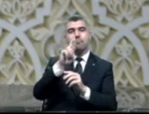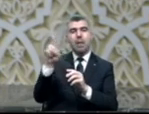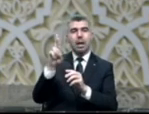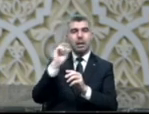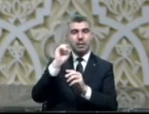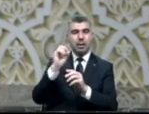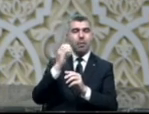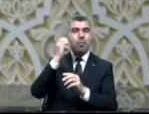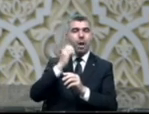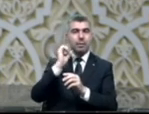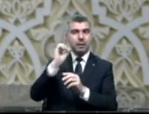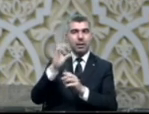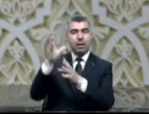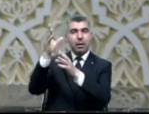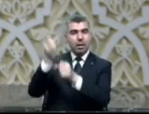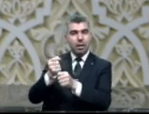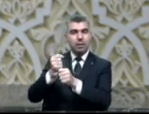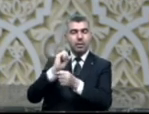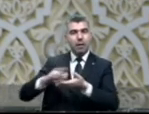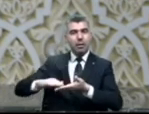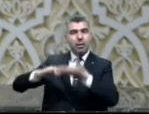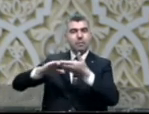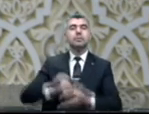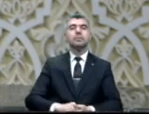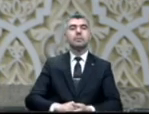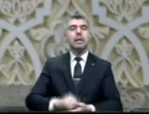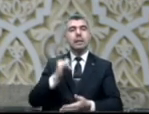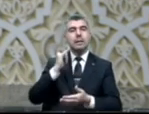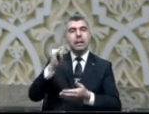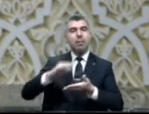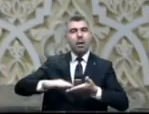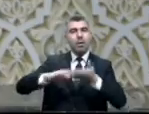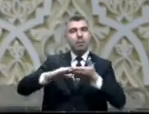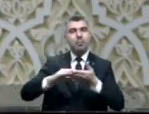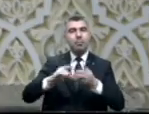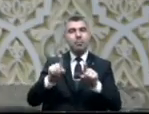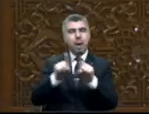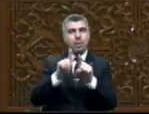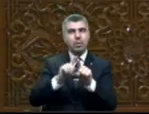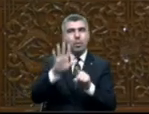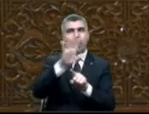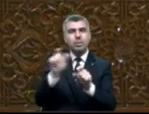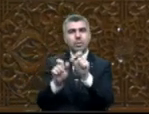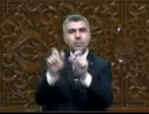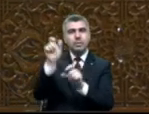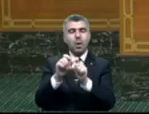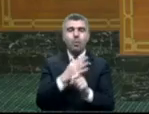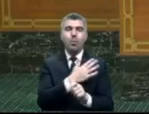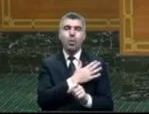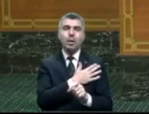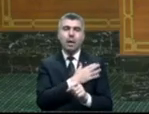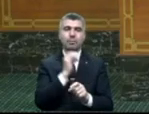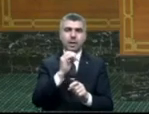الجلالة مولانا الملك محمد السادس نصره الله وإياده وأدام عزه وتمكينه، ولكافة أفراد المنتخب